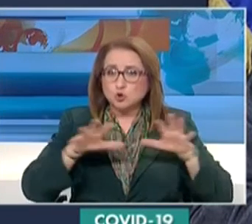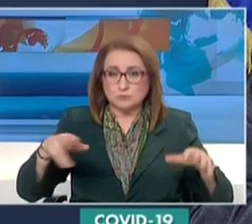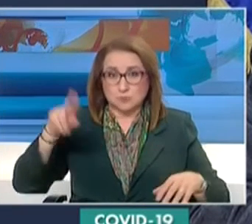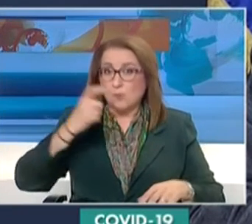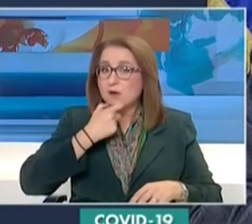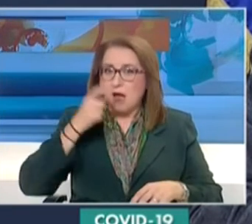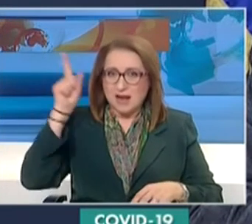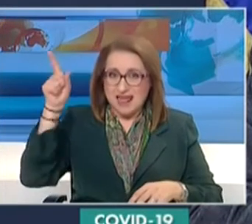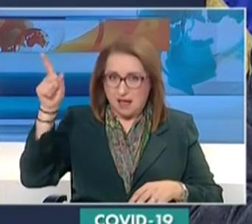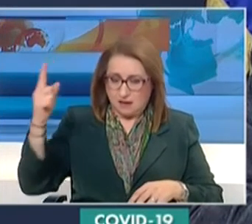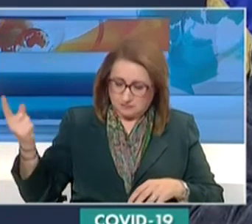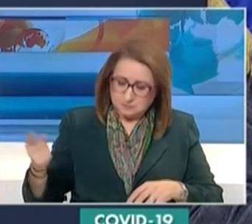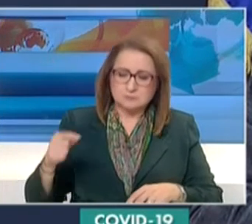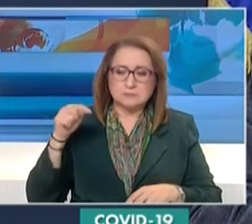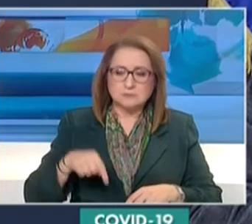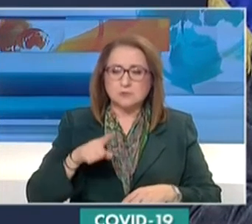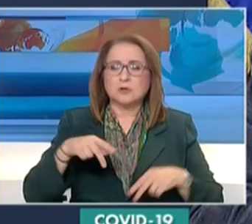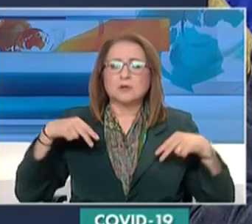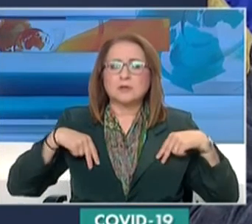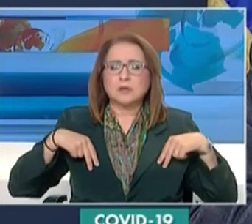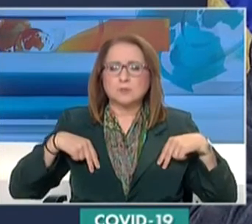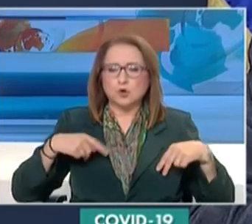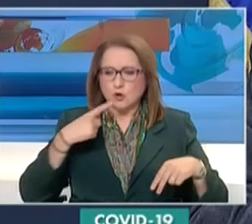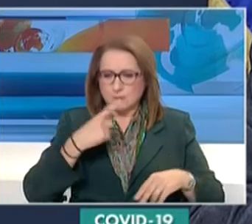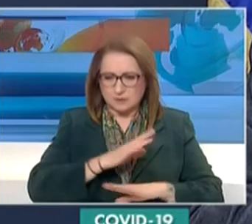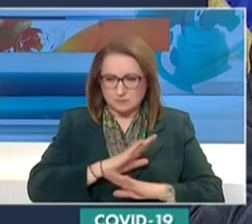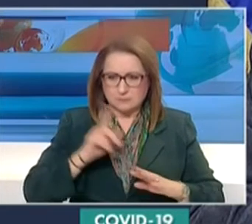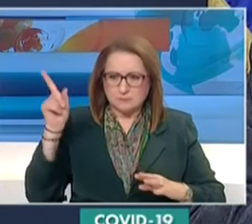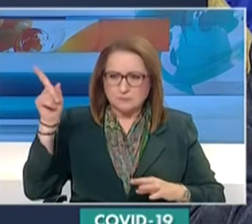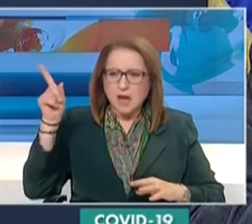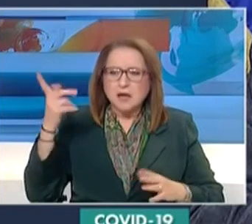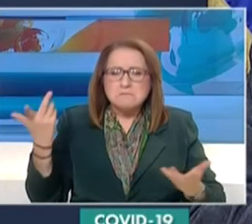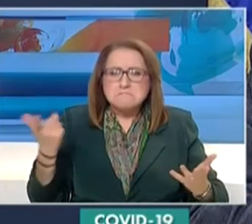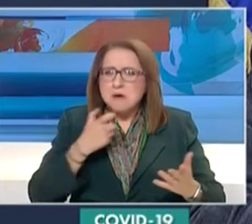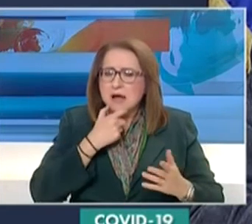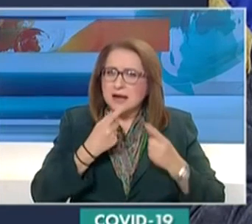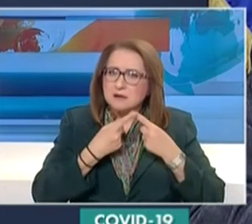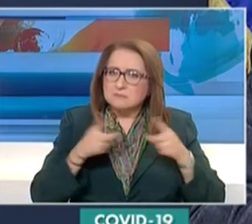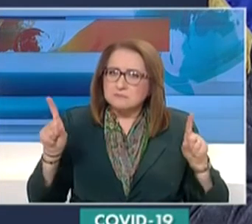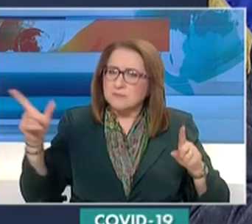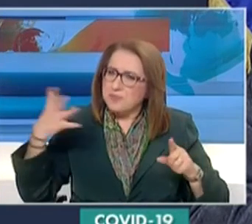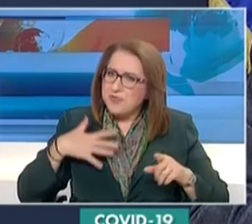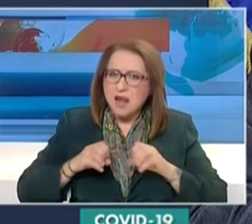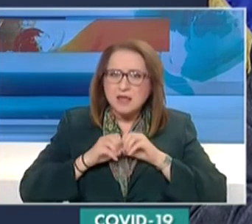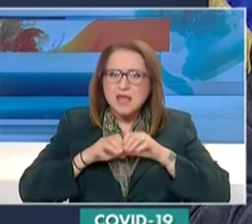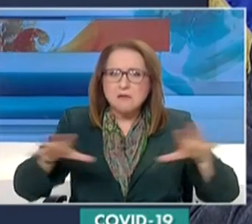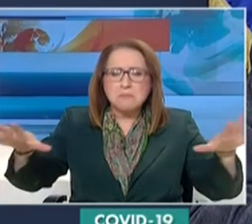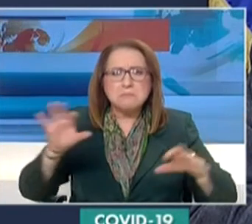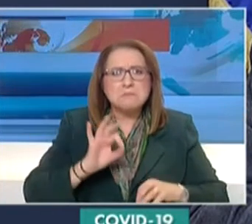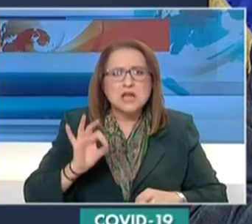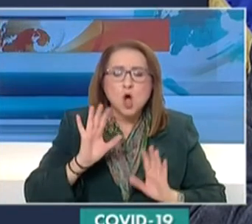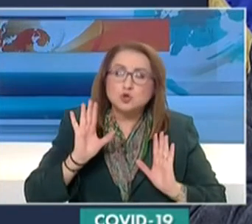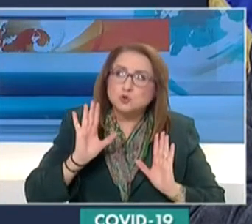του οποίου η στρατηγική δημόσιας υγείας είναι να αφήσει να εξαπλωθεί ο ιός. Θέλω να τονίσω εδώ τη μεγάλη